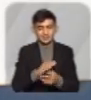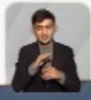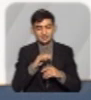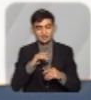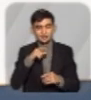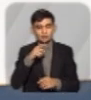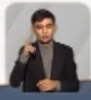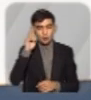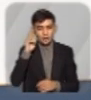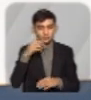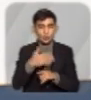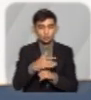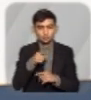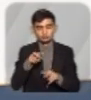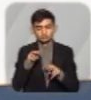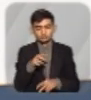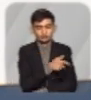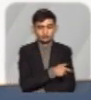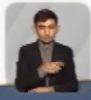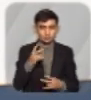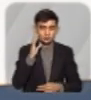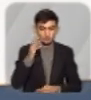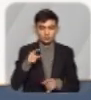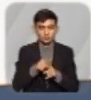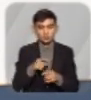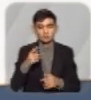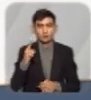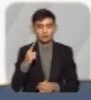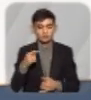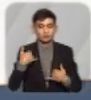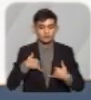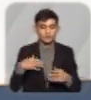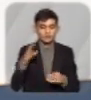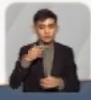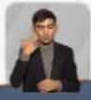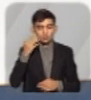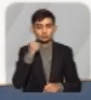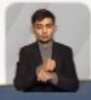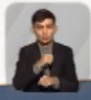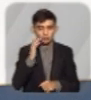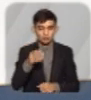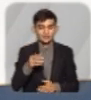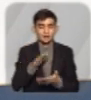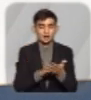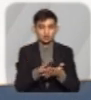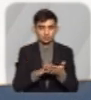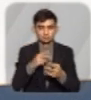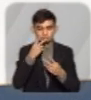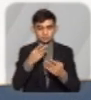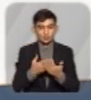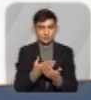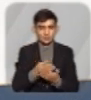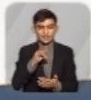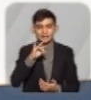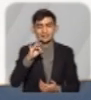уличных туалетов. Почему школьными педагогами так манипулируют? Когда же все это прекратится? Смотрите далее в Информбюро. Проект